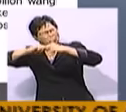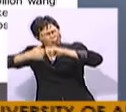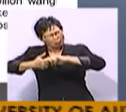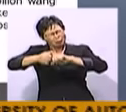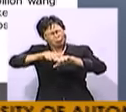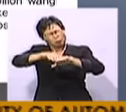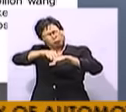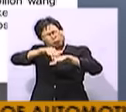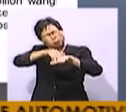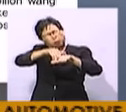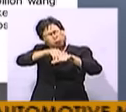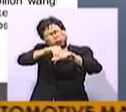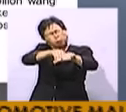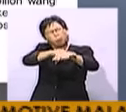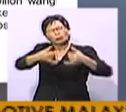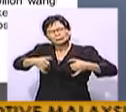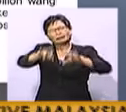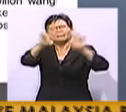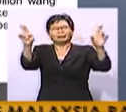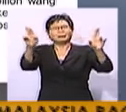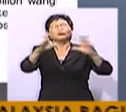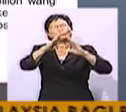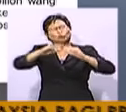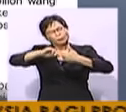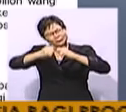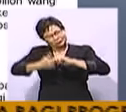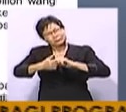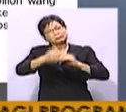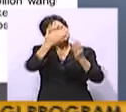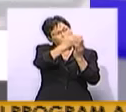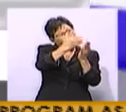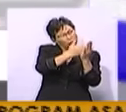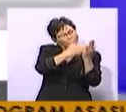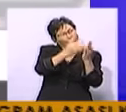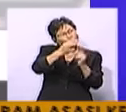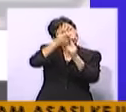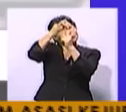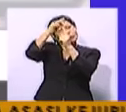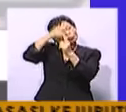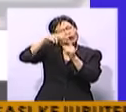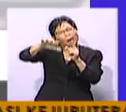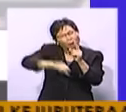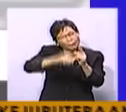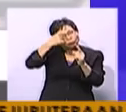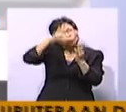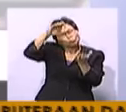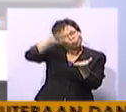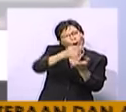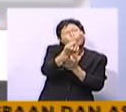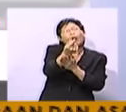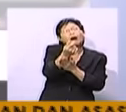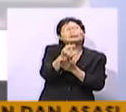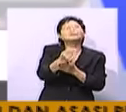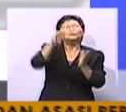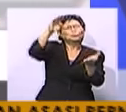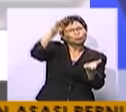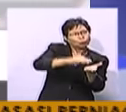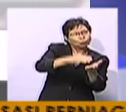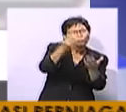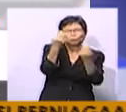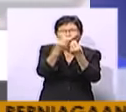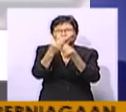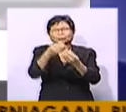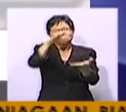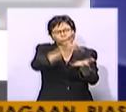masalah kesesakan lalu lintas. Beberapa langkah utama diambil untuk mengurangkan kos projek, antaranya mengurangkan